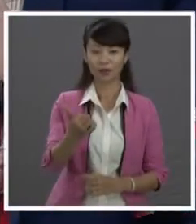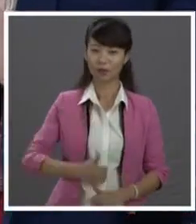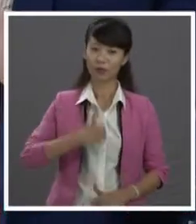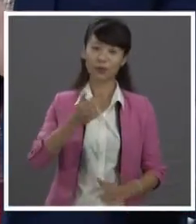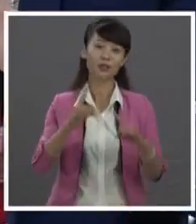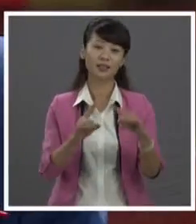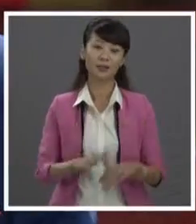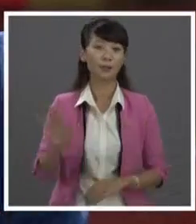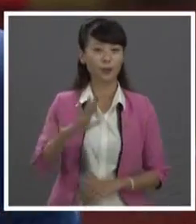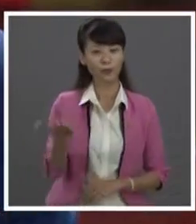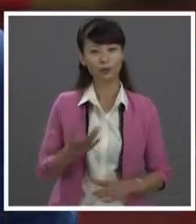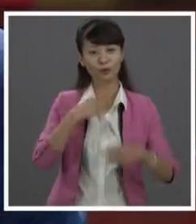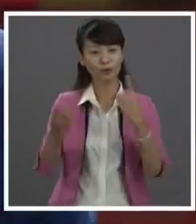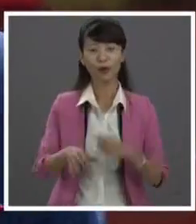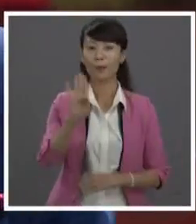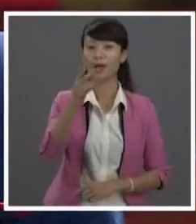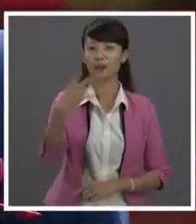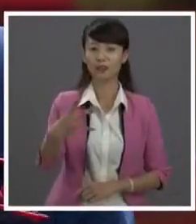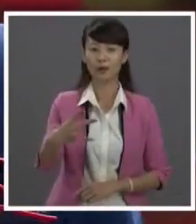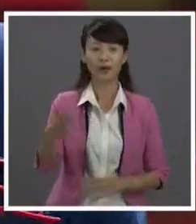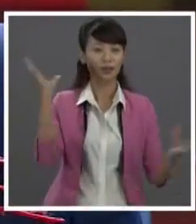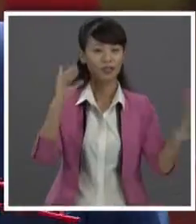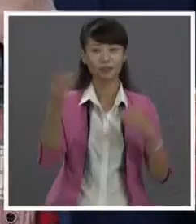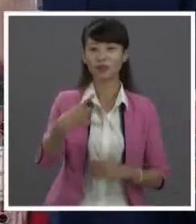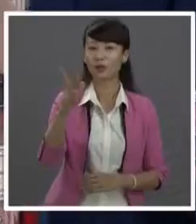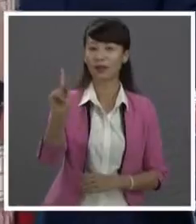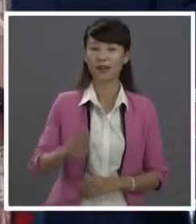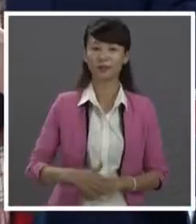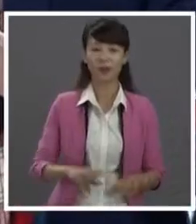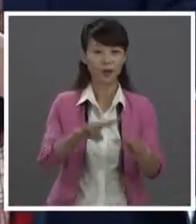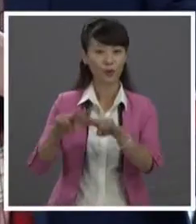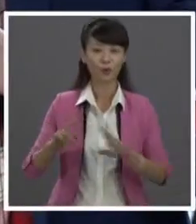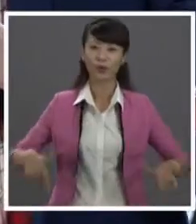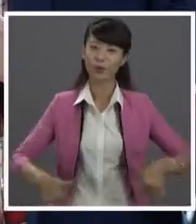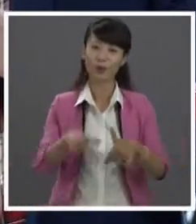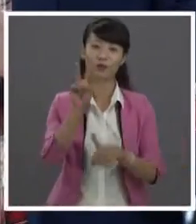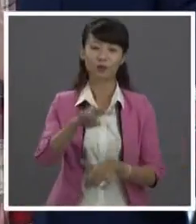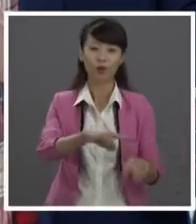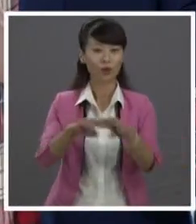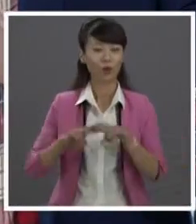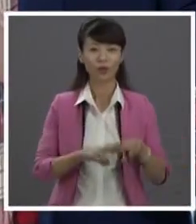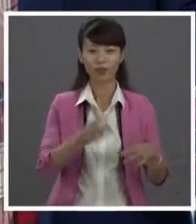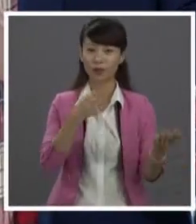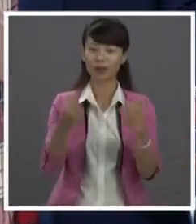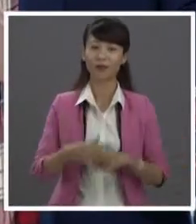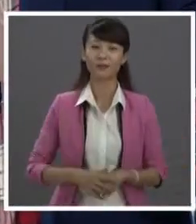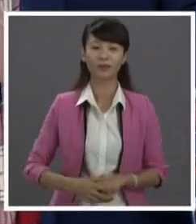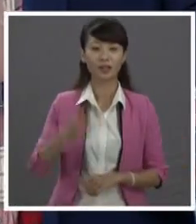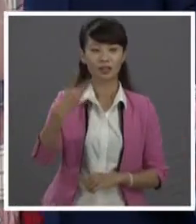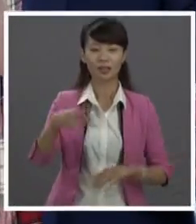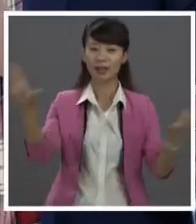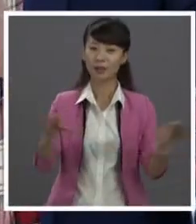为不用说嘛。 主持过本周，新闻周刊，然后共同关注， 同一首歌， 同一首歌， 正大综